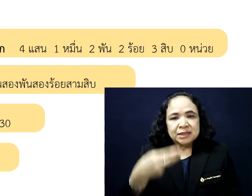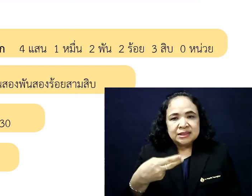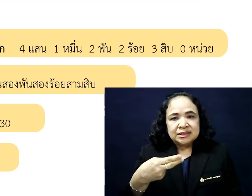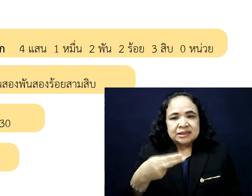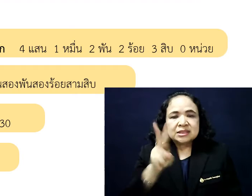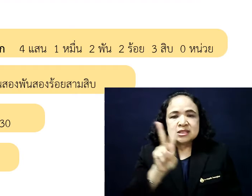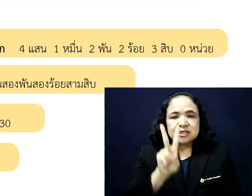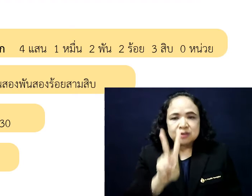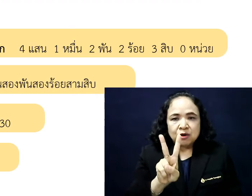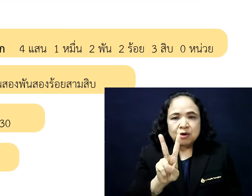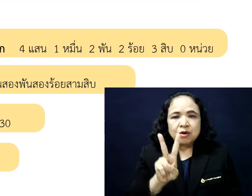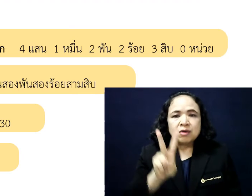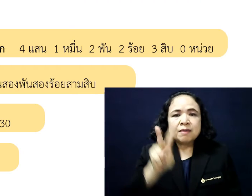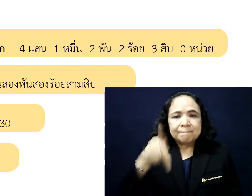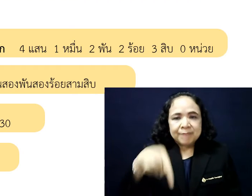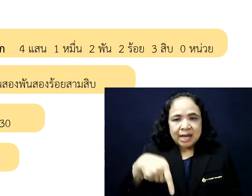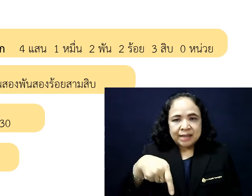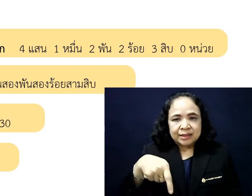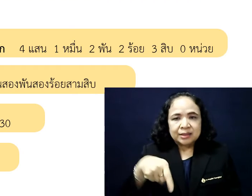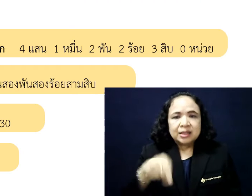มื่น